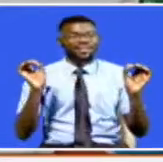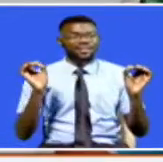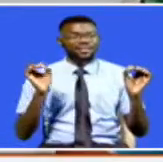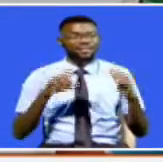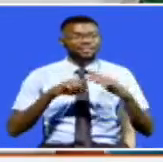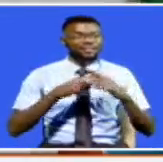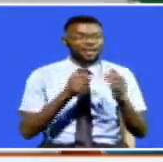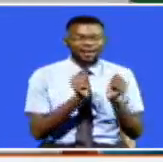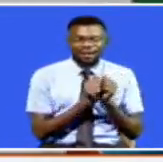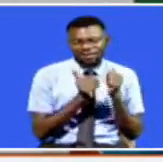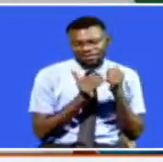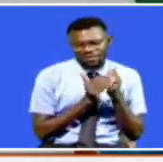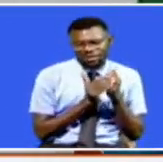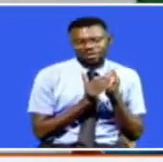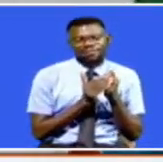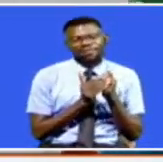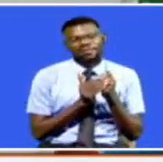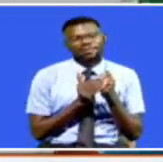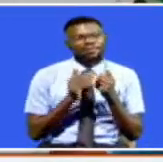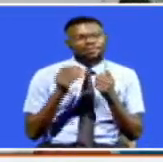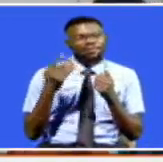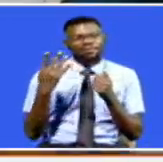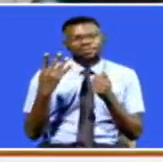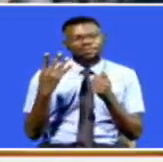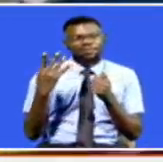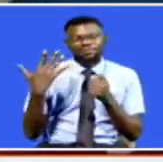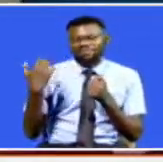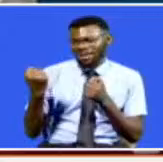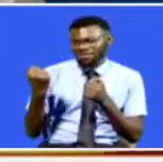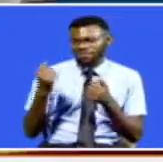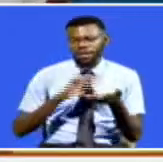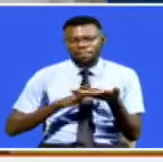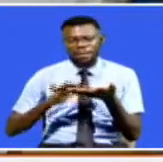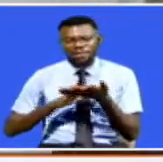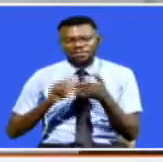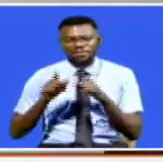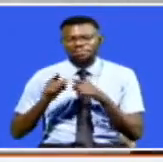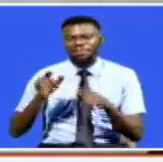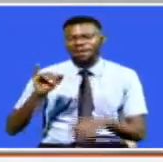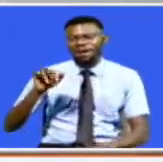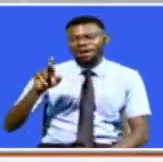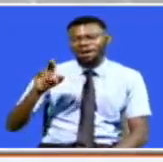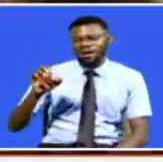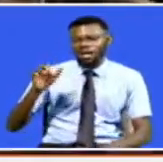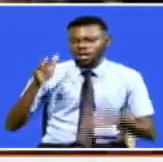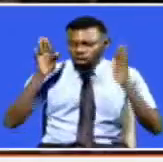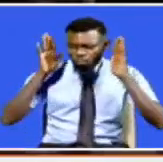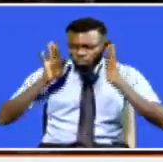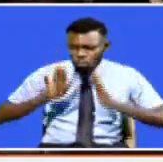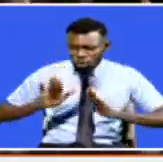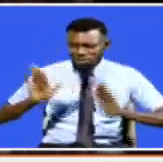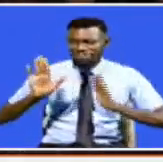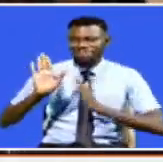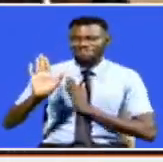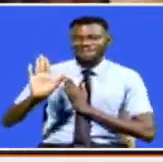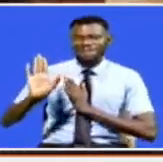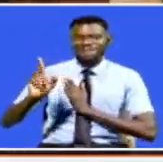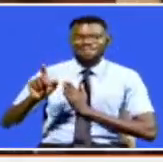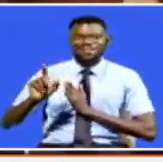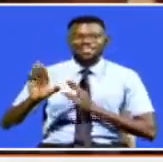mwaka 1945. Elimu ya dini ya Kiislamu IRE ni somo la lazima katika mtaala wa